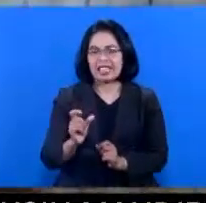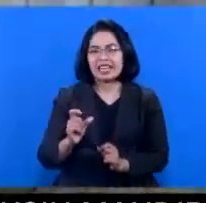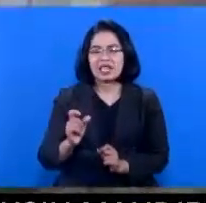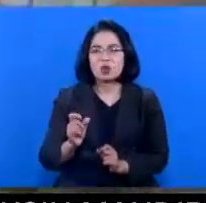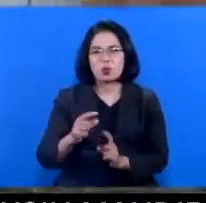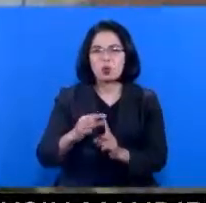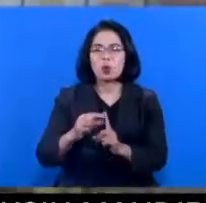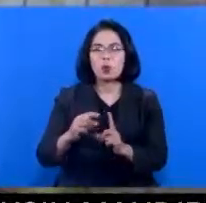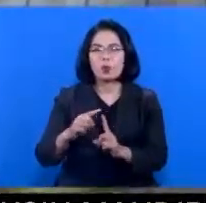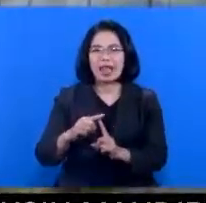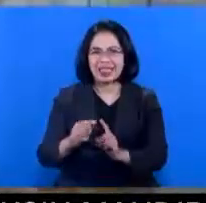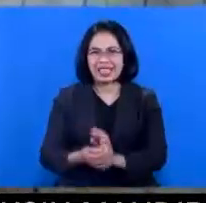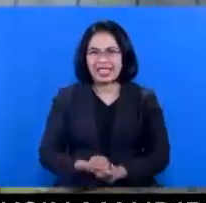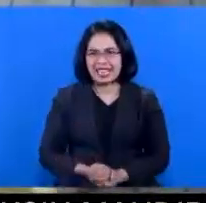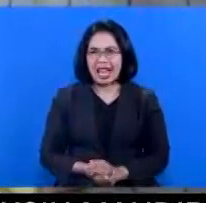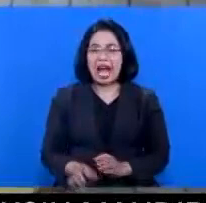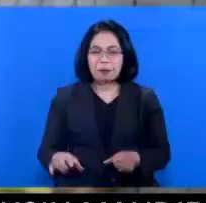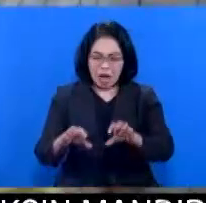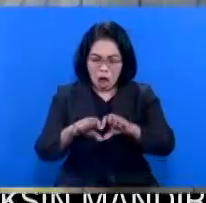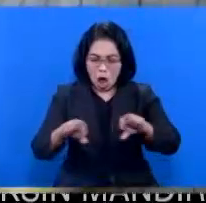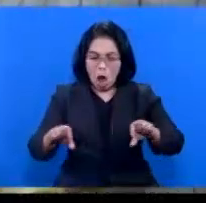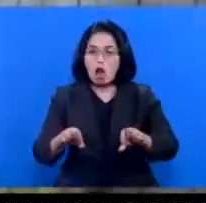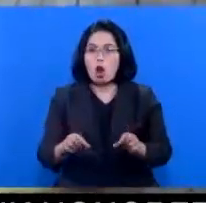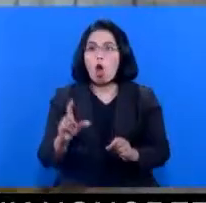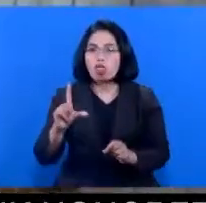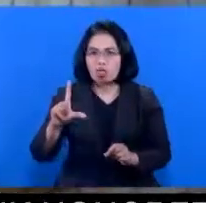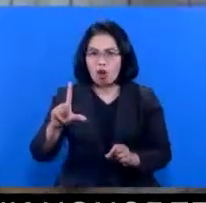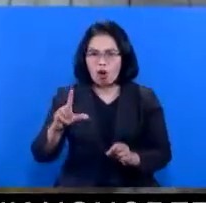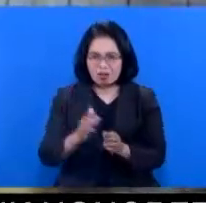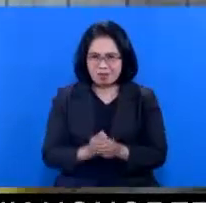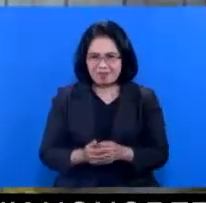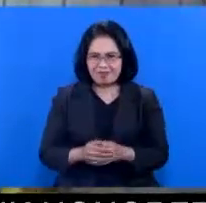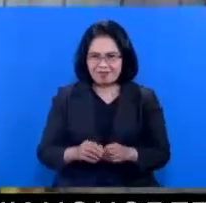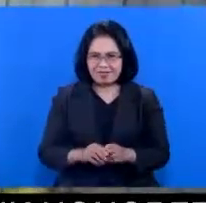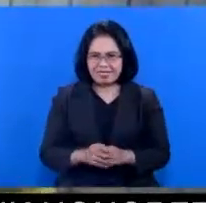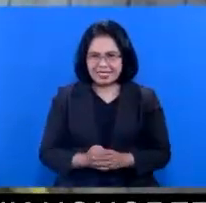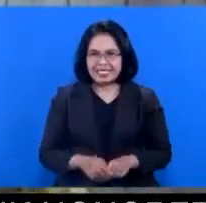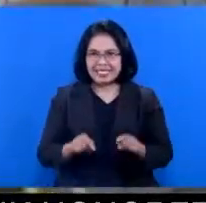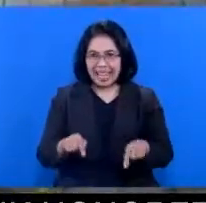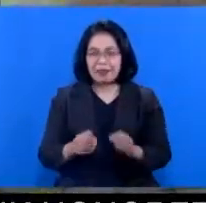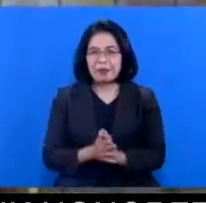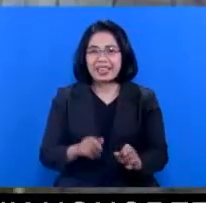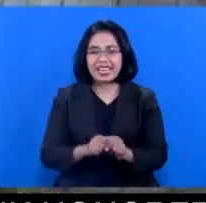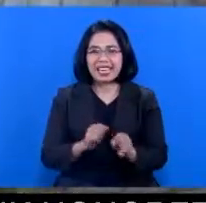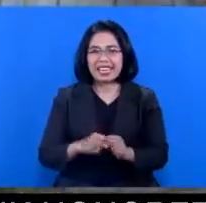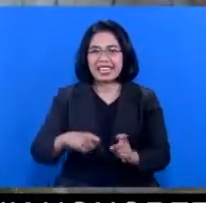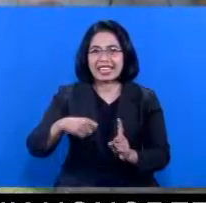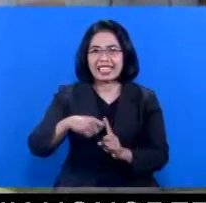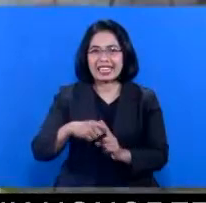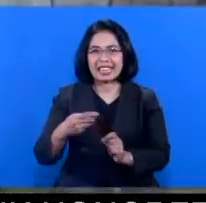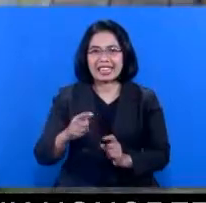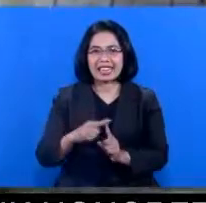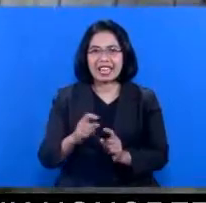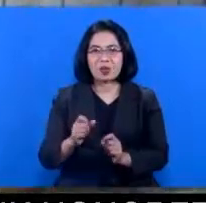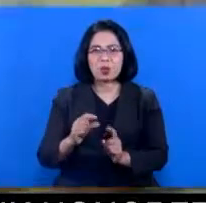Kalau biasanya pada kenalnya lontong Cap Gome, sekarang saya mau cobain yang beda nih, ada ketupat Cap Gome. Nah, tapi sebelum saya coba santap, saya